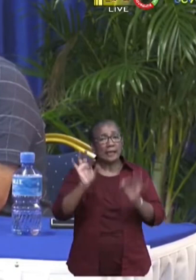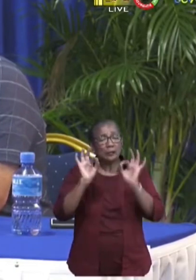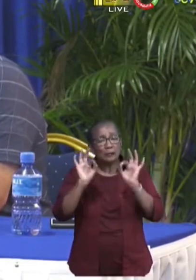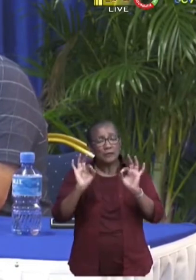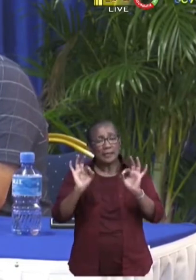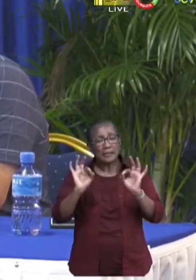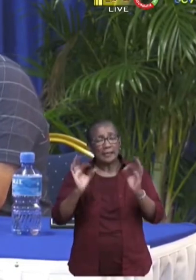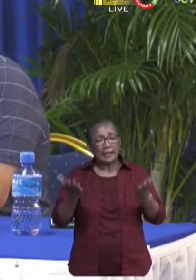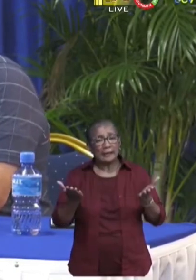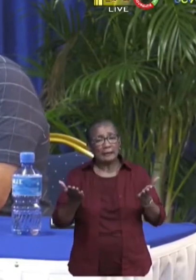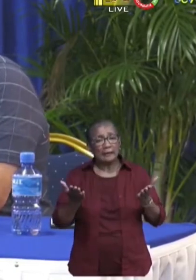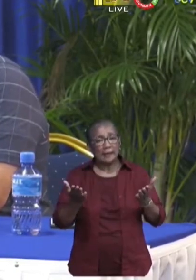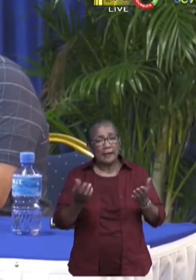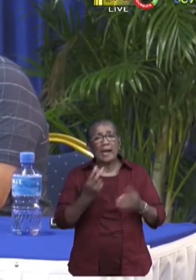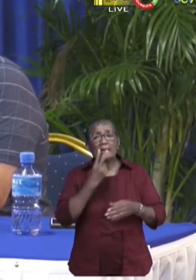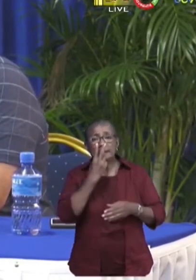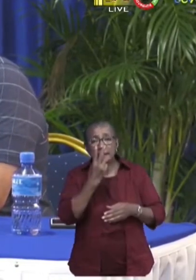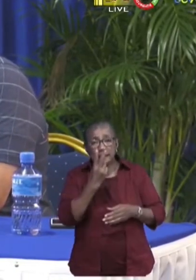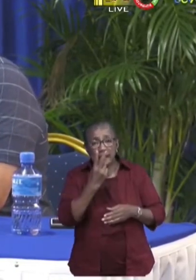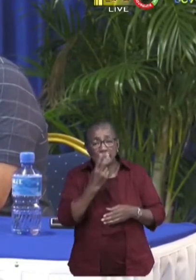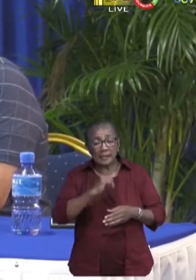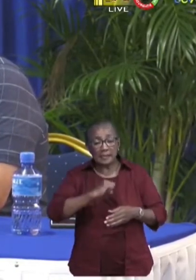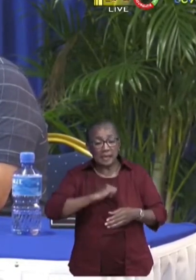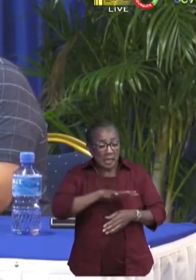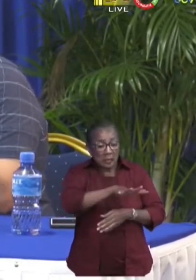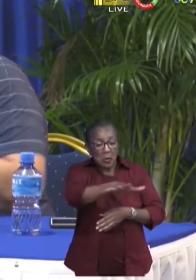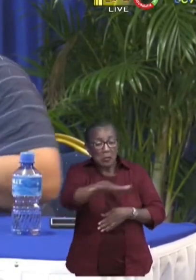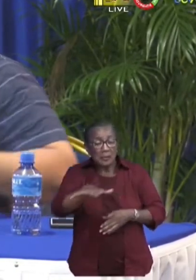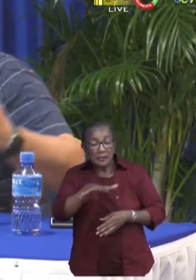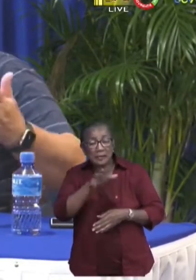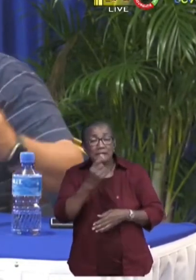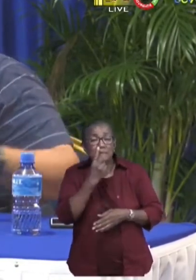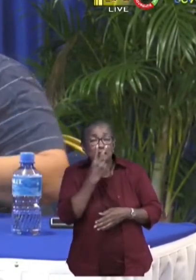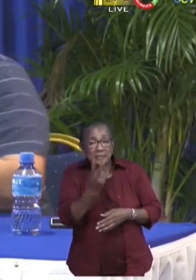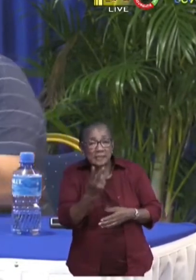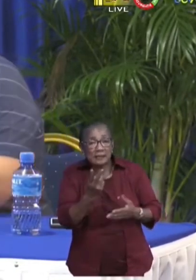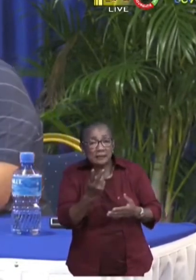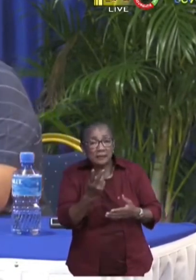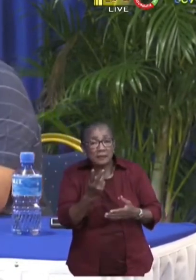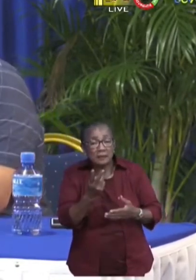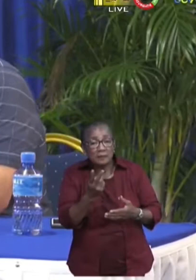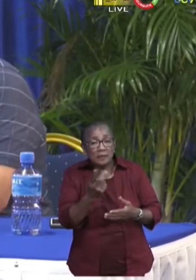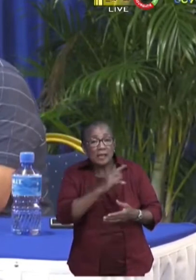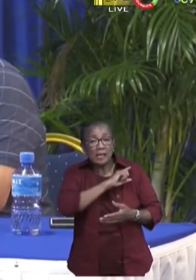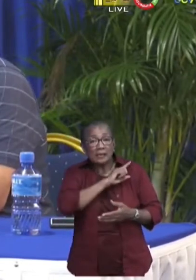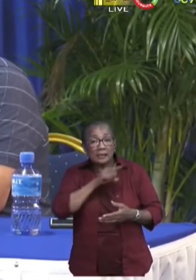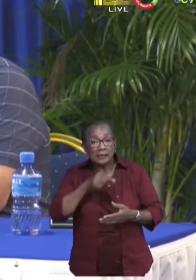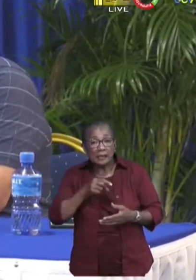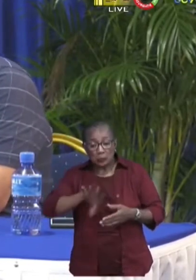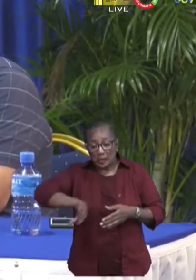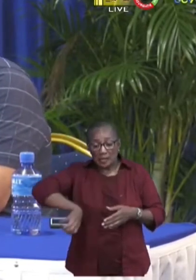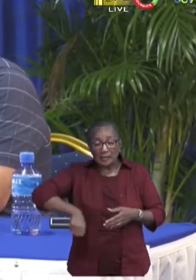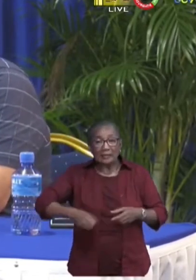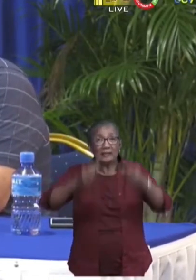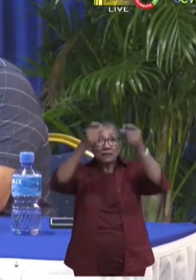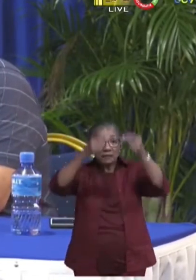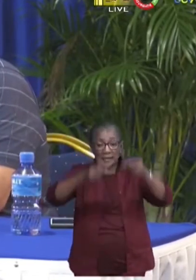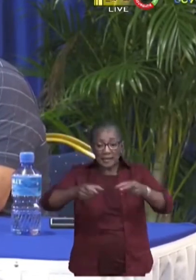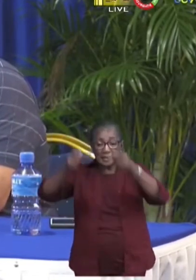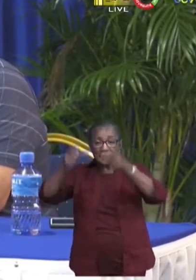veiligheid, als je kijkt in je eigen omgeving, zie je dat we dieveneiser hebben. We